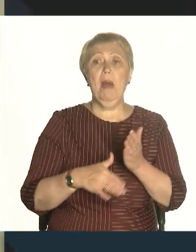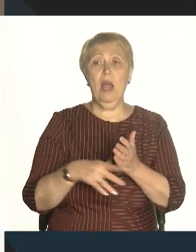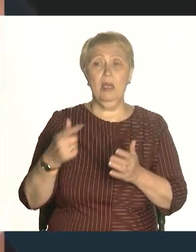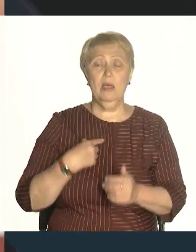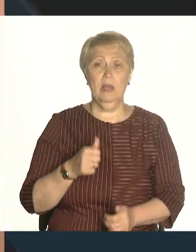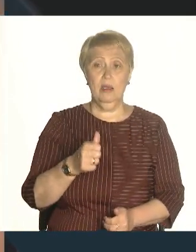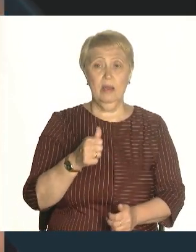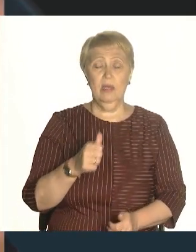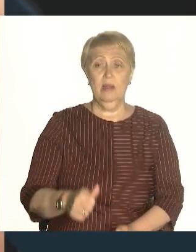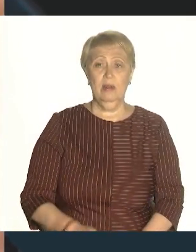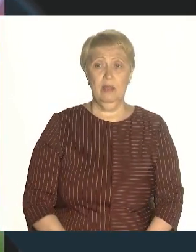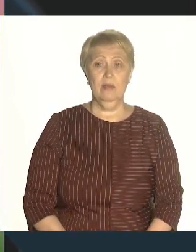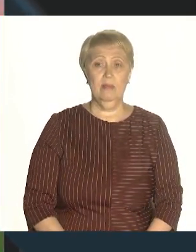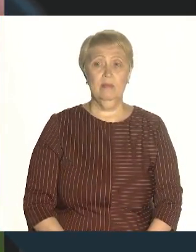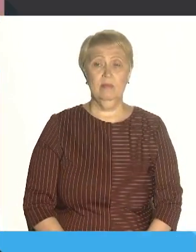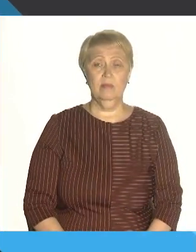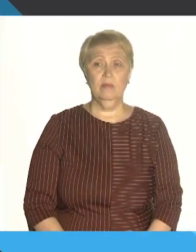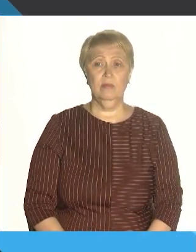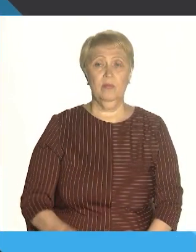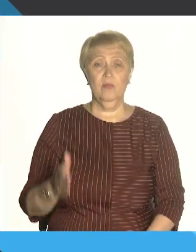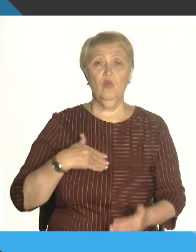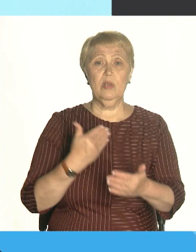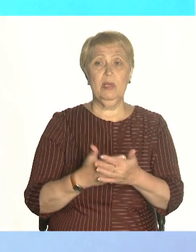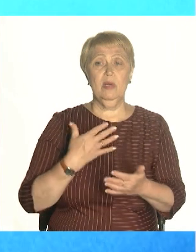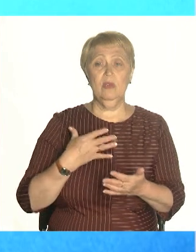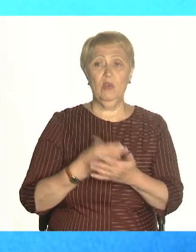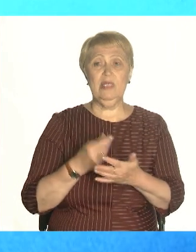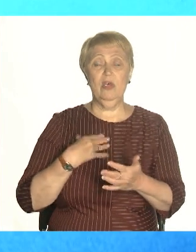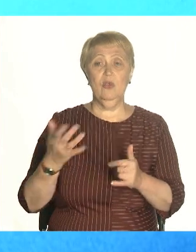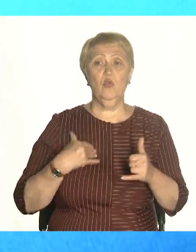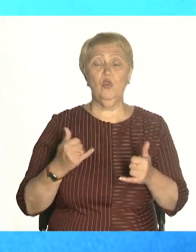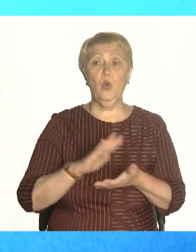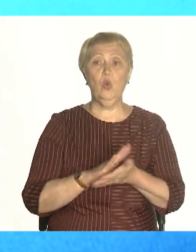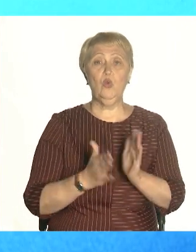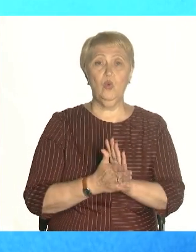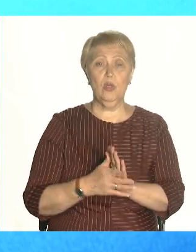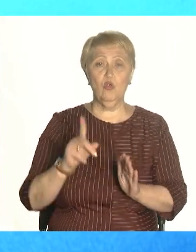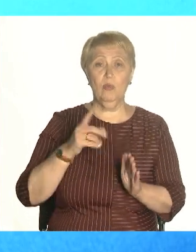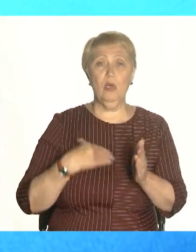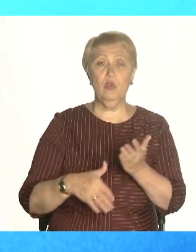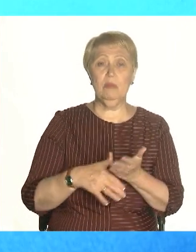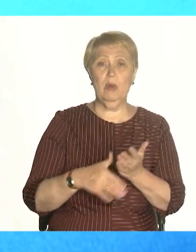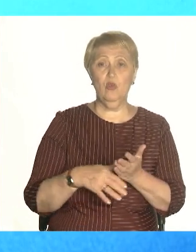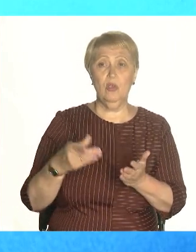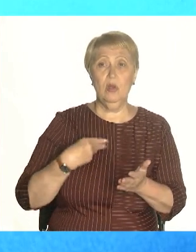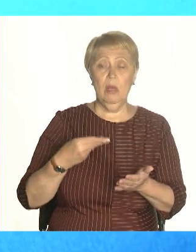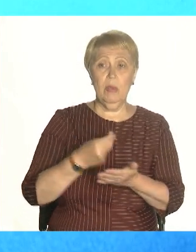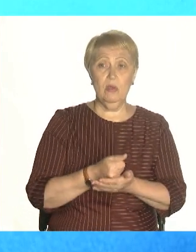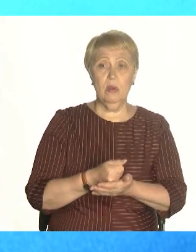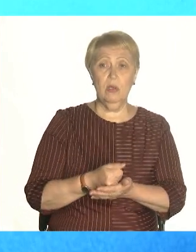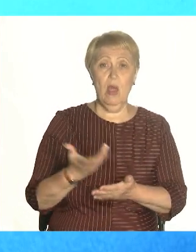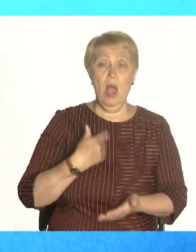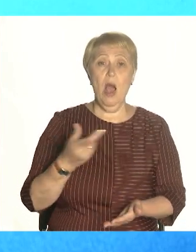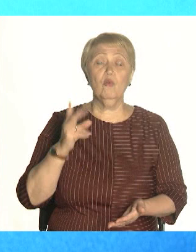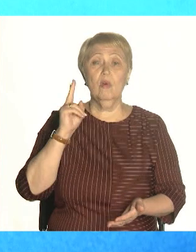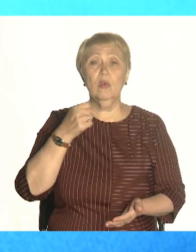белой рубашечке, который к вам подходит и предлагает свои услуги, чтобы помочь совершить платеж. И пожилые люди зачастую этим пользуются, потому